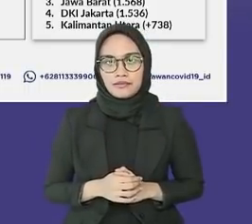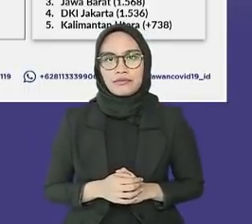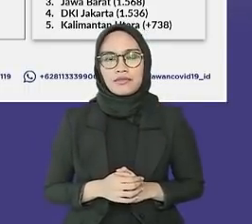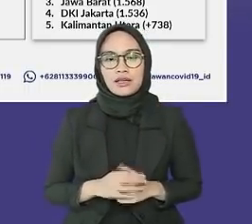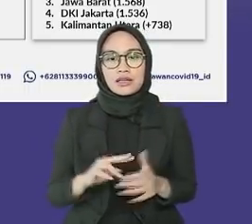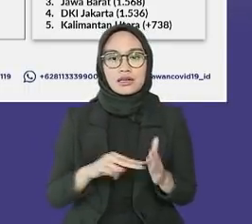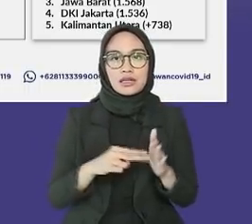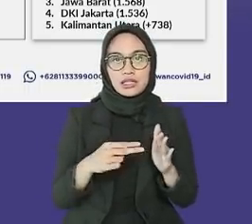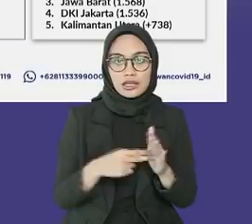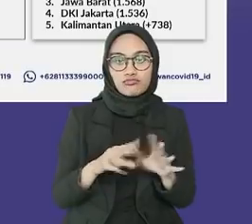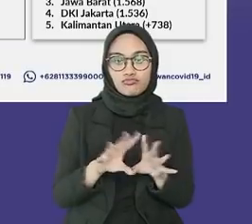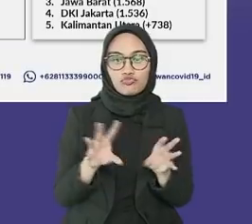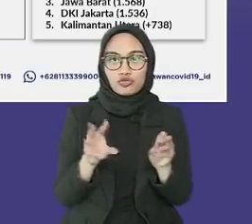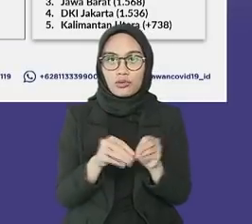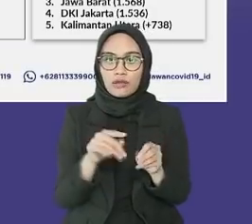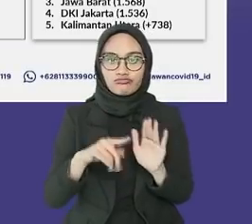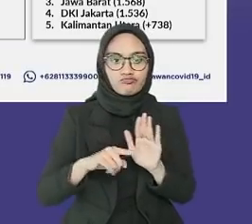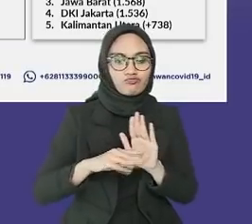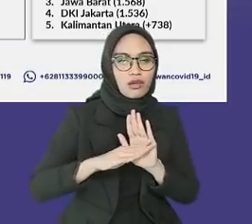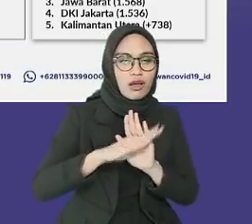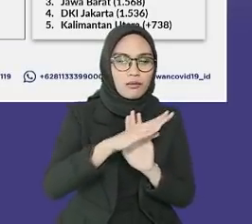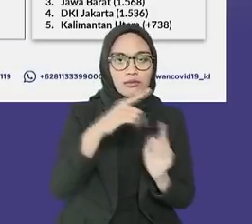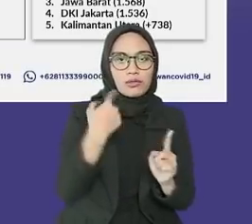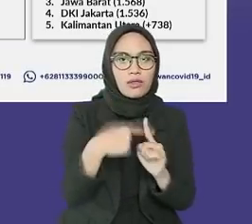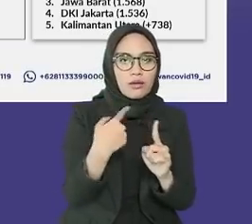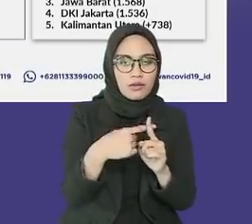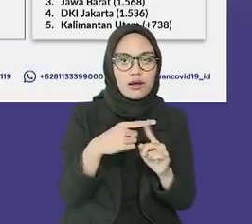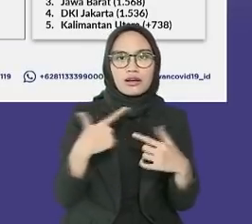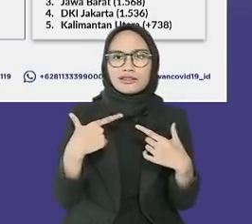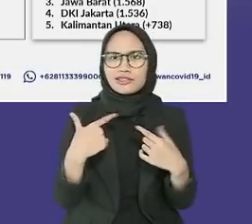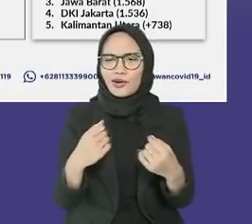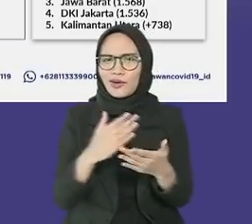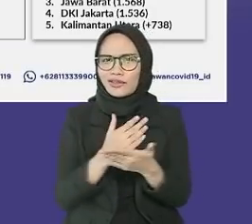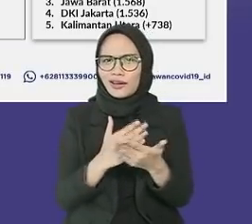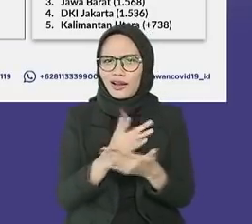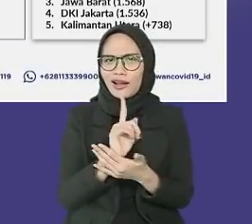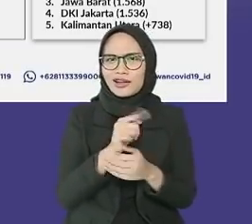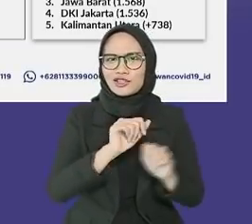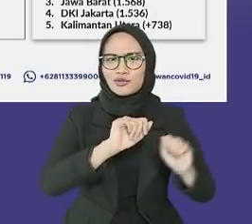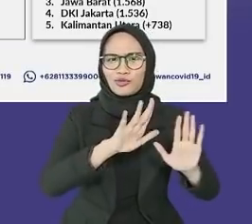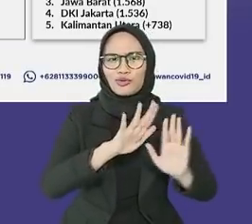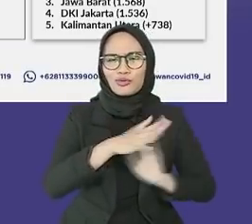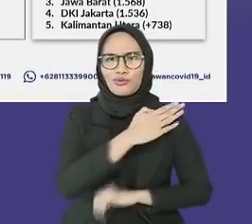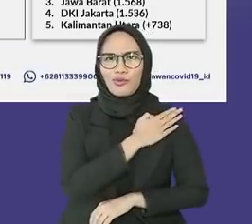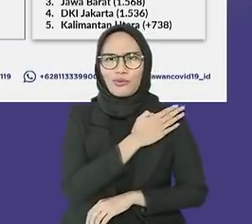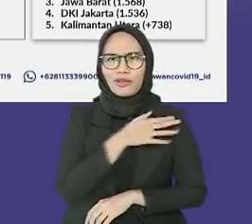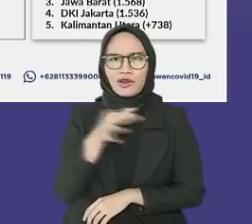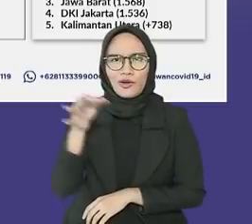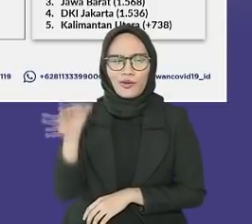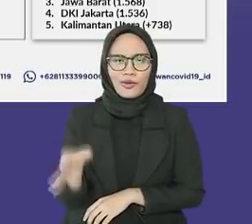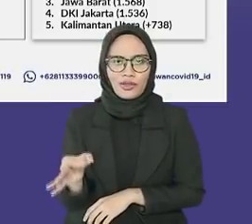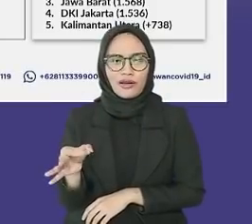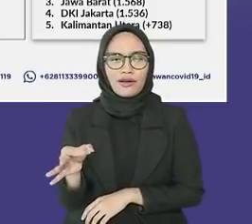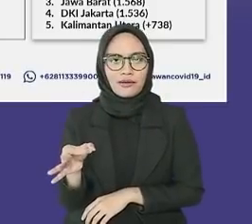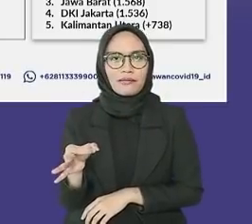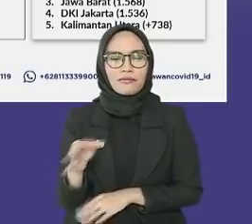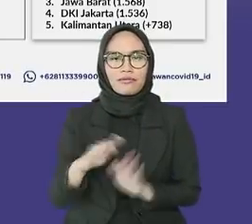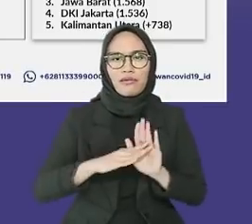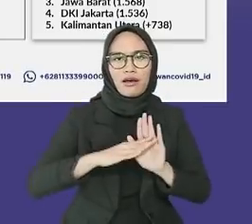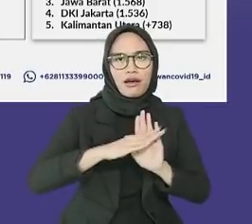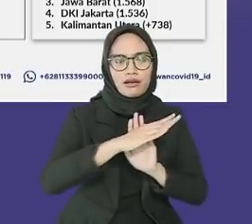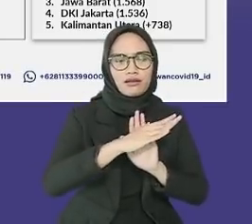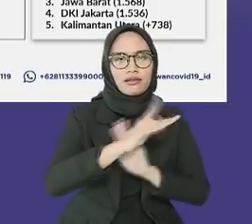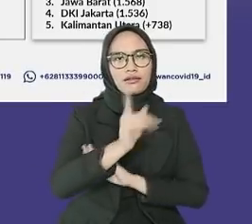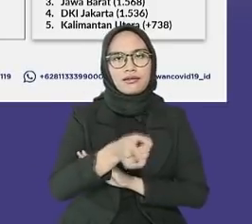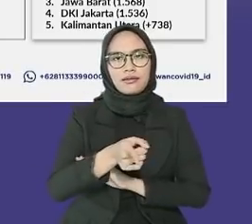kabupaten kota yang meningkat berasal dari Jawa Tengah, yaitu memiliki 10 kabupaten kota yang mengalami tren kenaikan